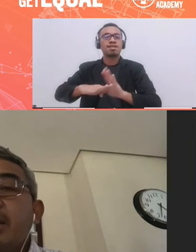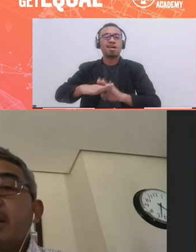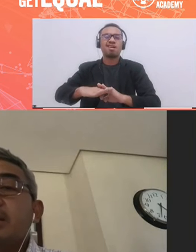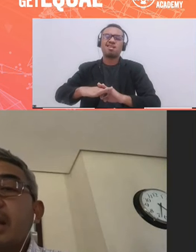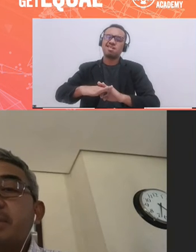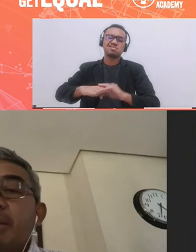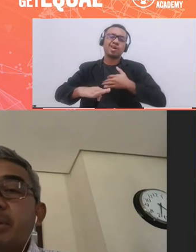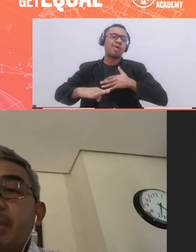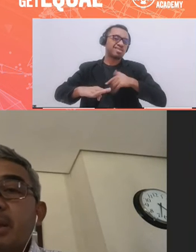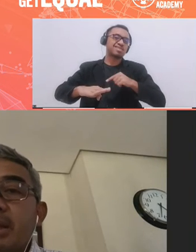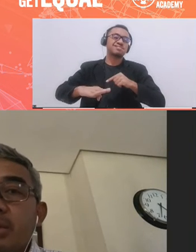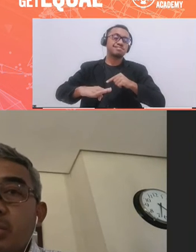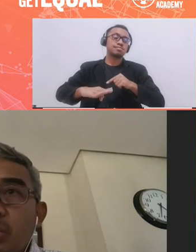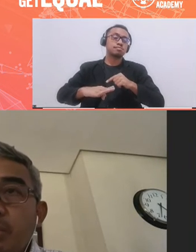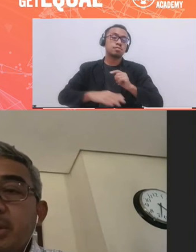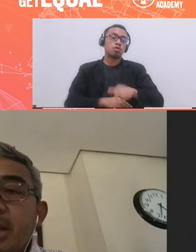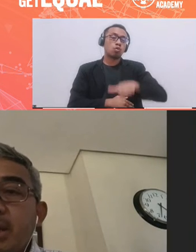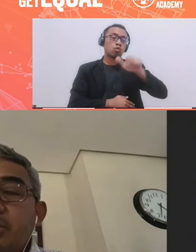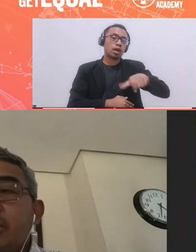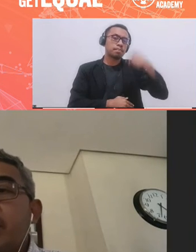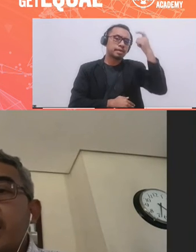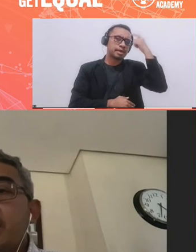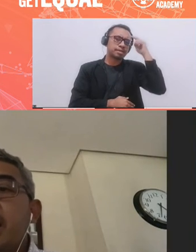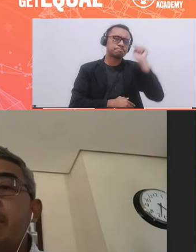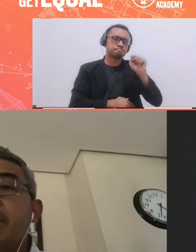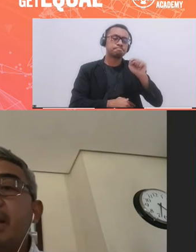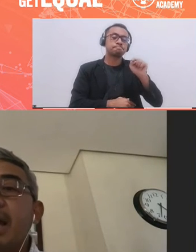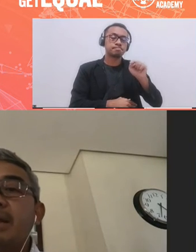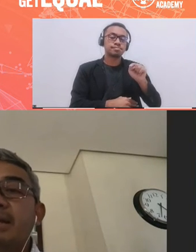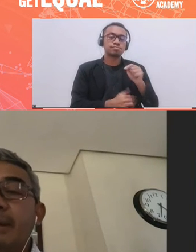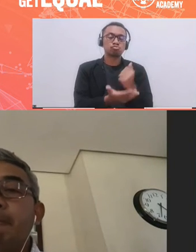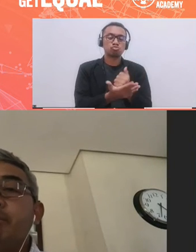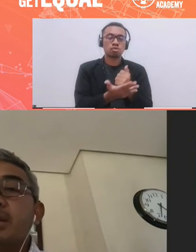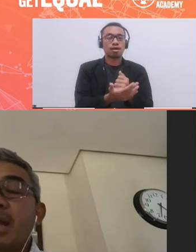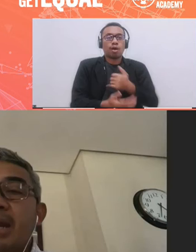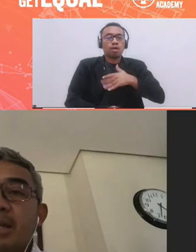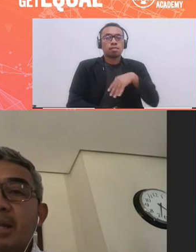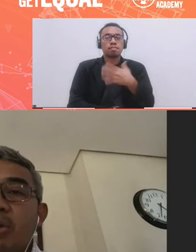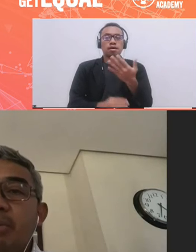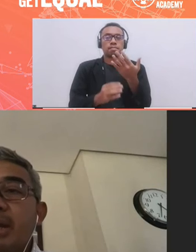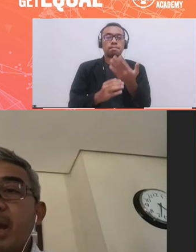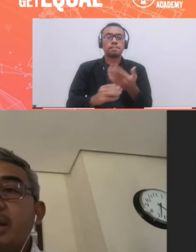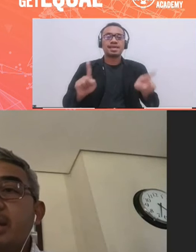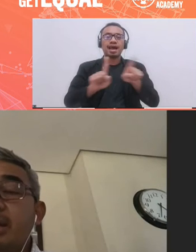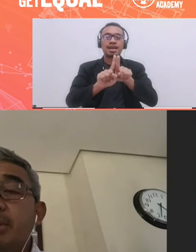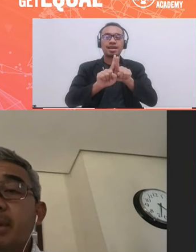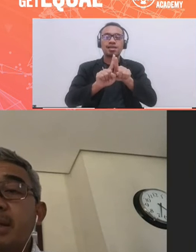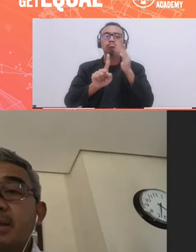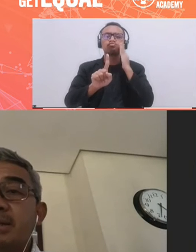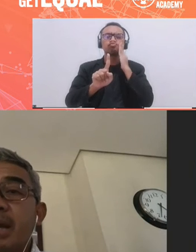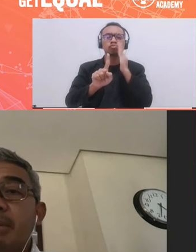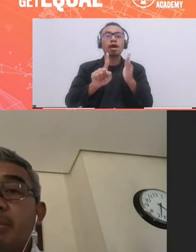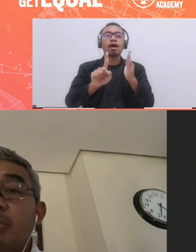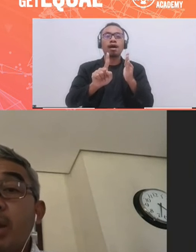akhirnya sikap-sikap seperti itu menjadi justifikasi dari pernikahan dini. Sedangkan kita tahu pernikahan dini ini lebih